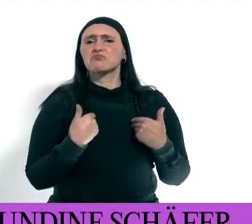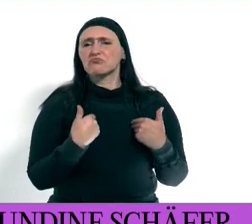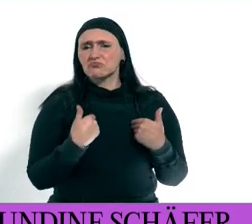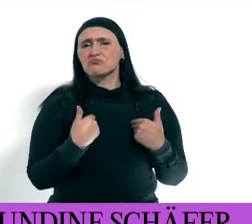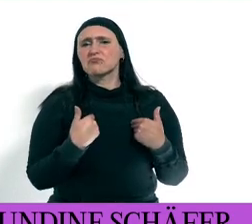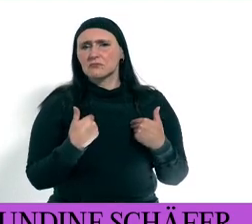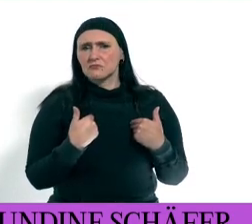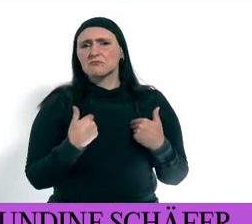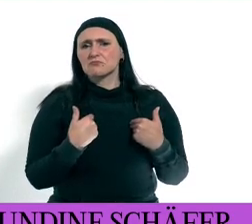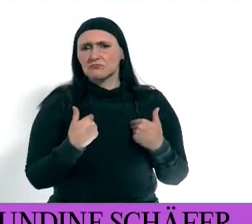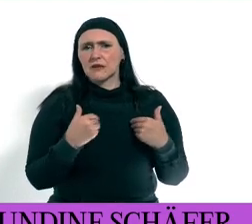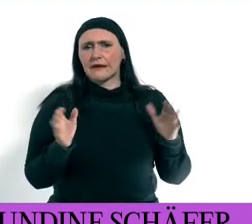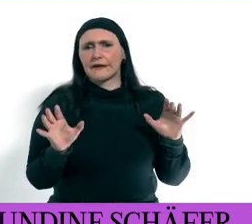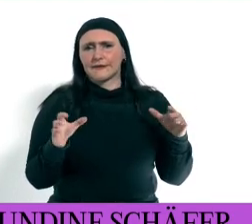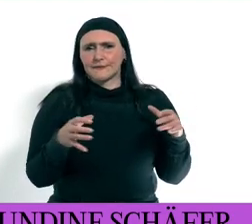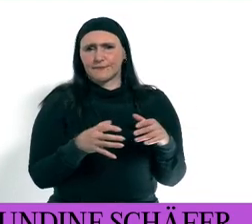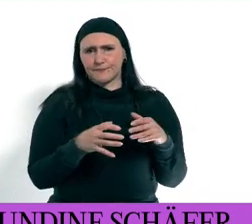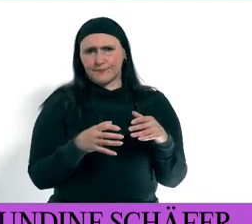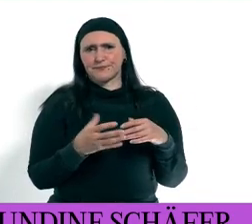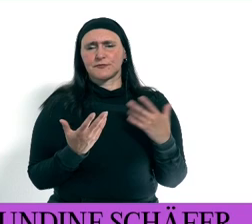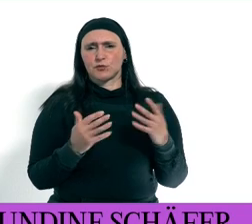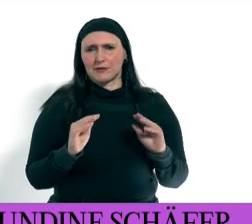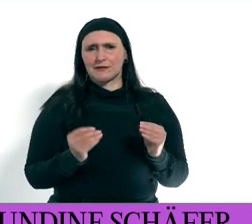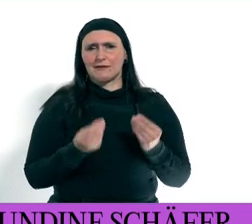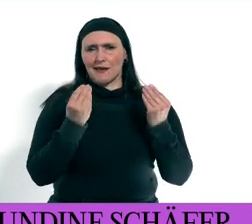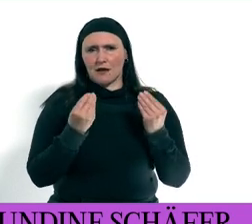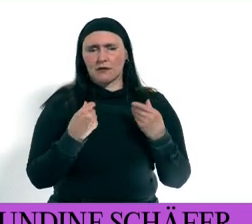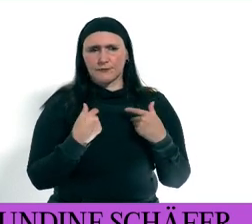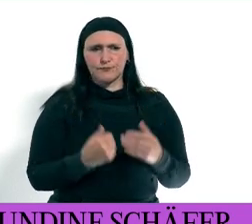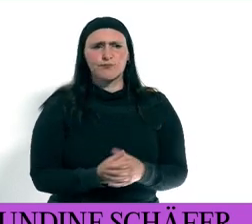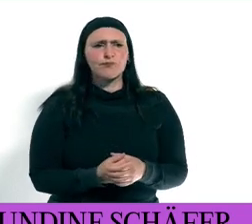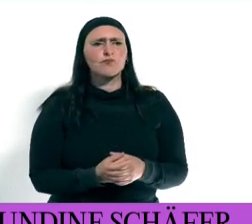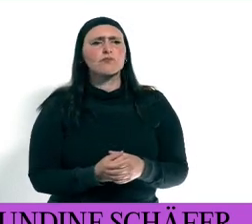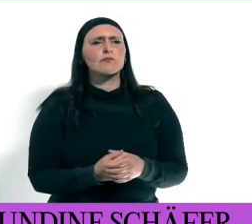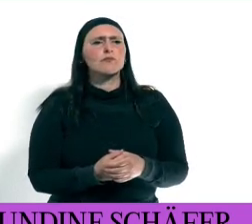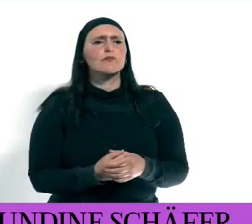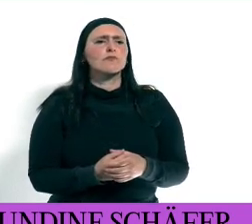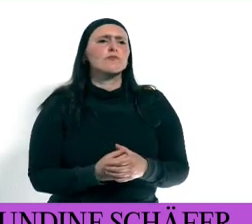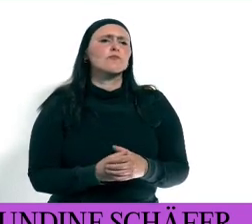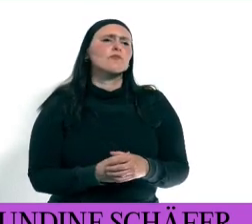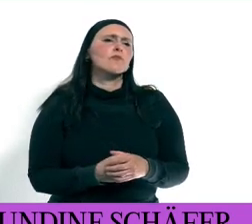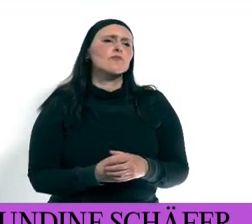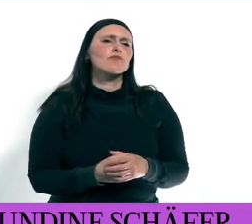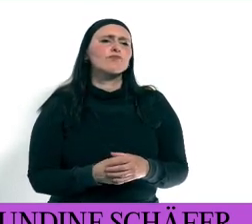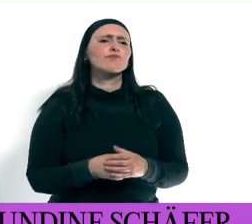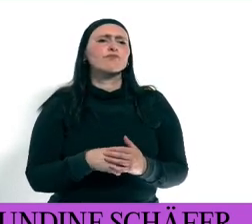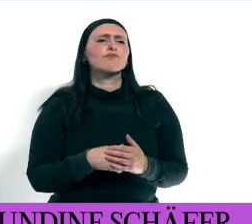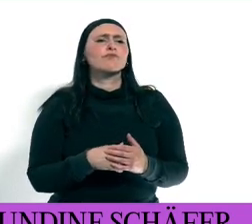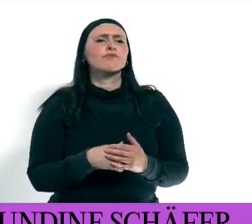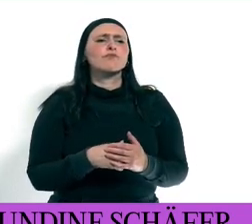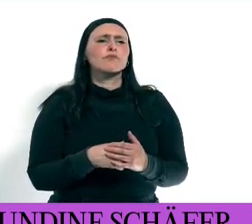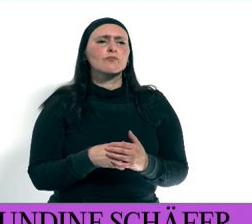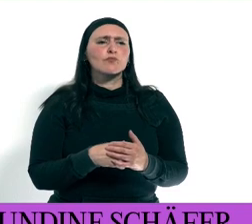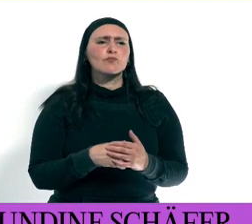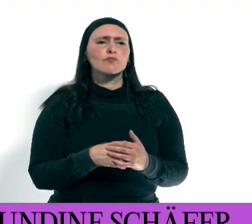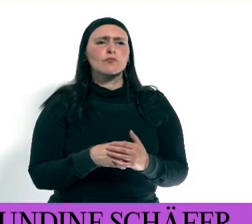2005, when we, the Vito was very young, that time we thought about like because we had seen a lot of Salvation, haben wir unser Projekt auf den Weg gebracht.